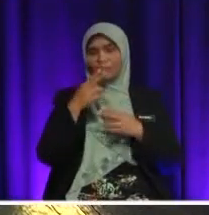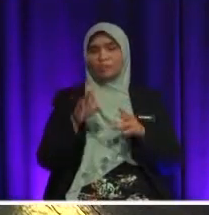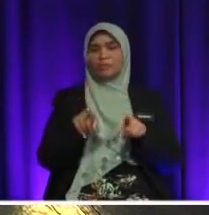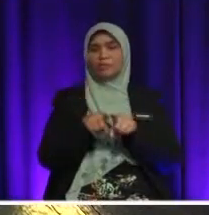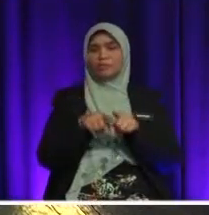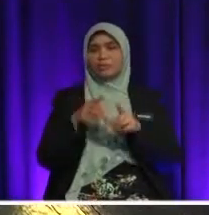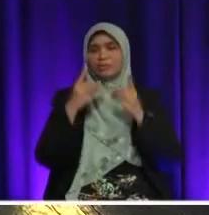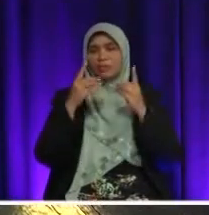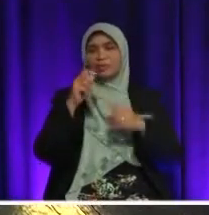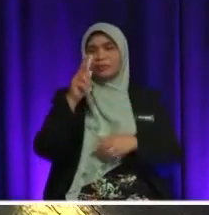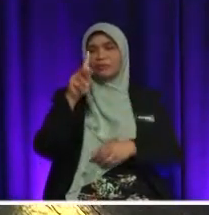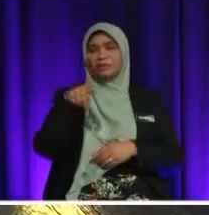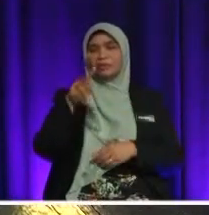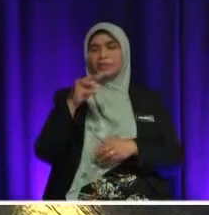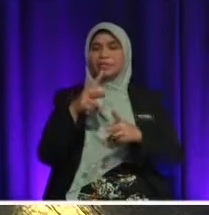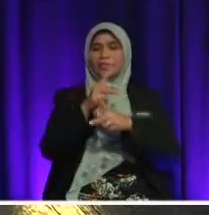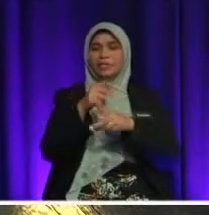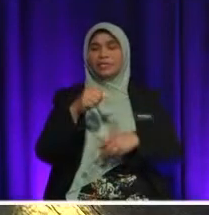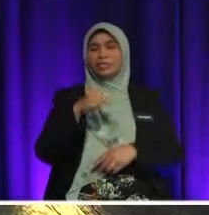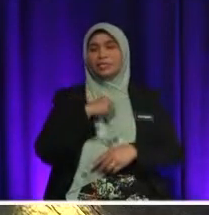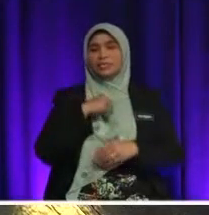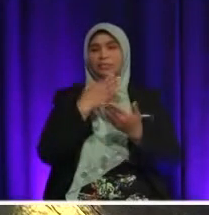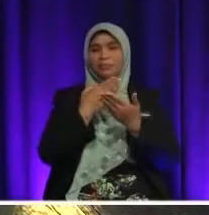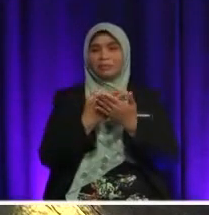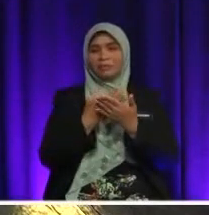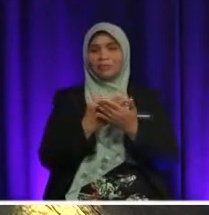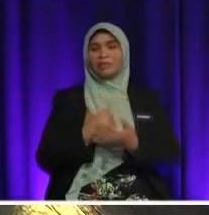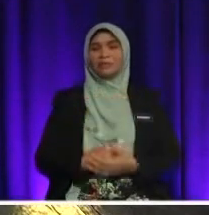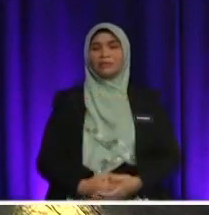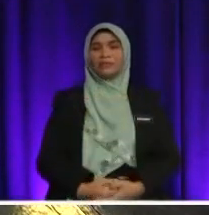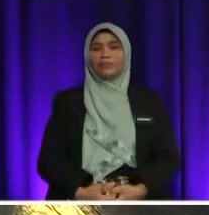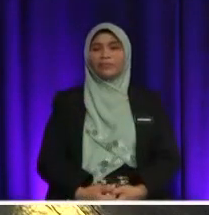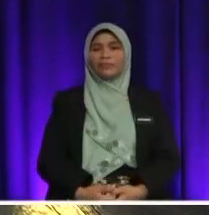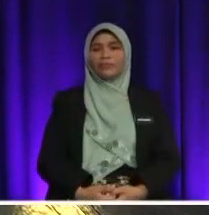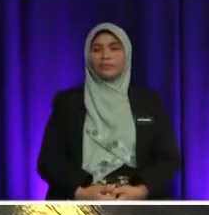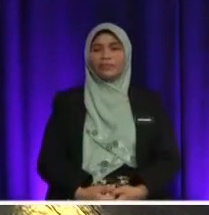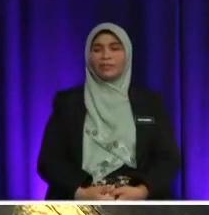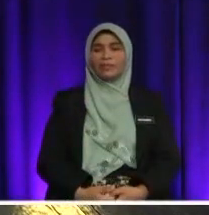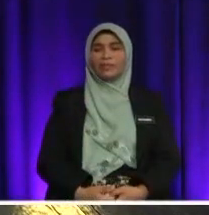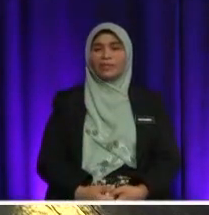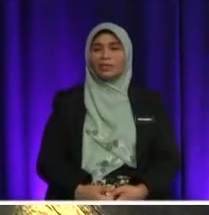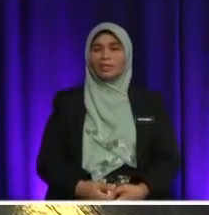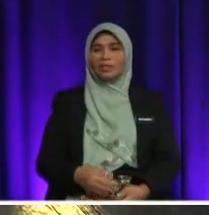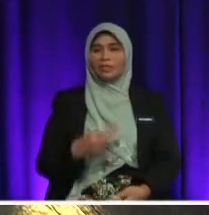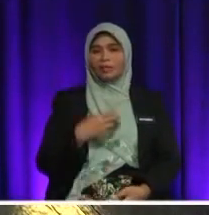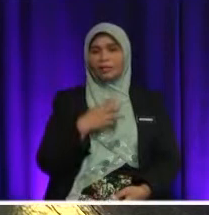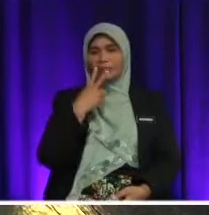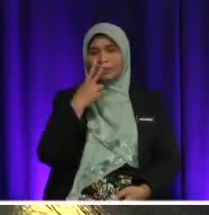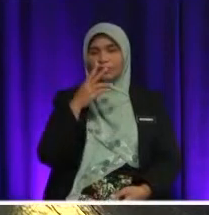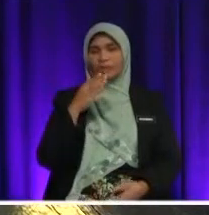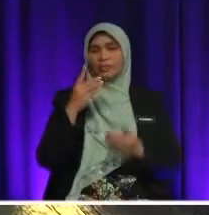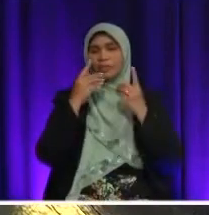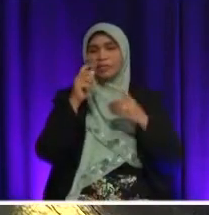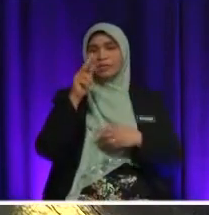menonton titik-titik FM jaga diri baik-baik jangan nakal kau mereka lebih teksturnya terus layan diri sendiri